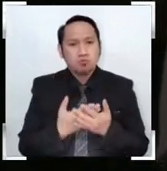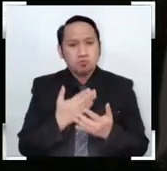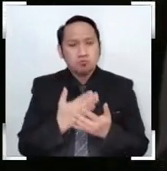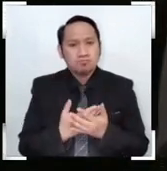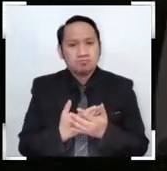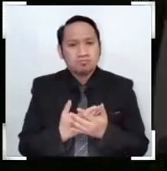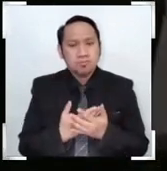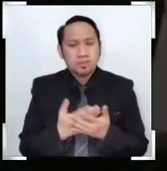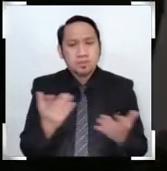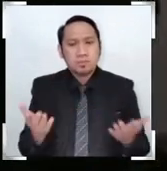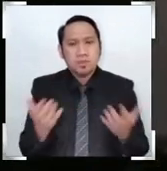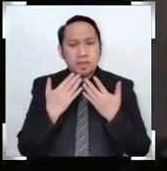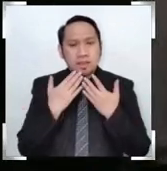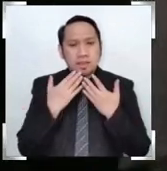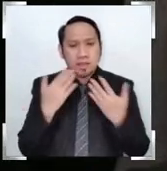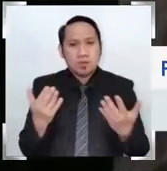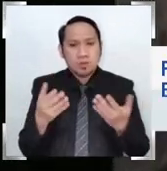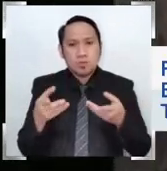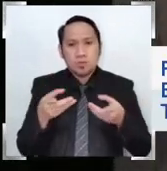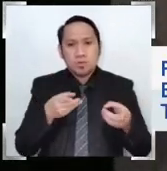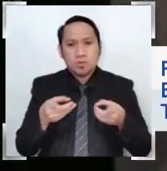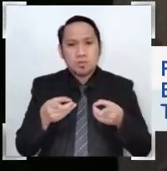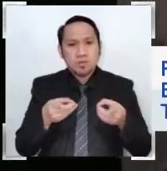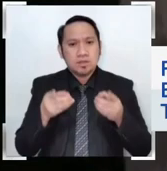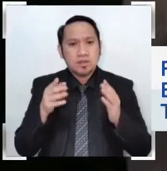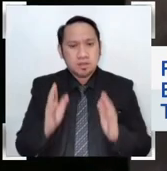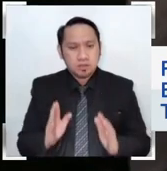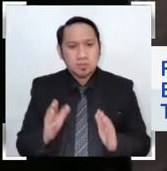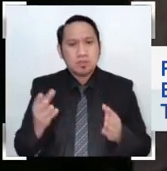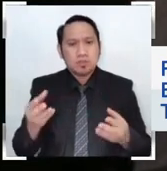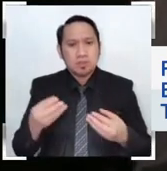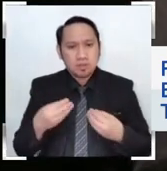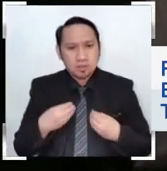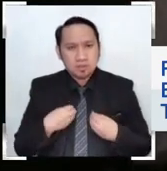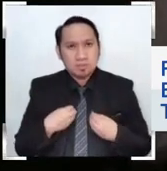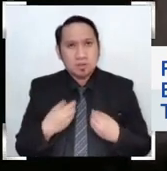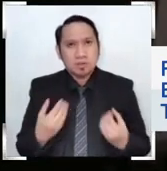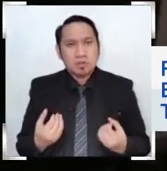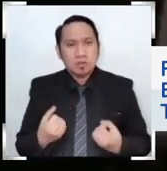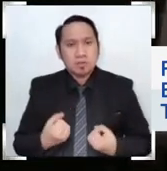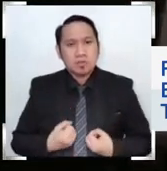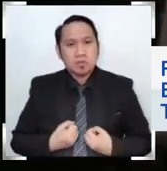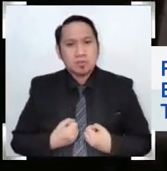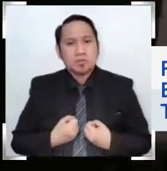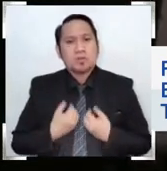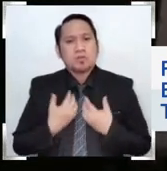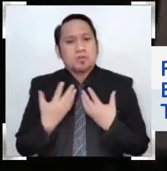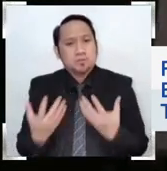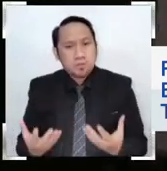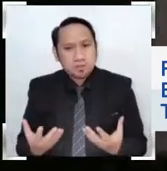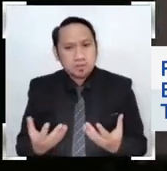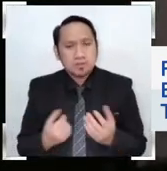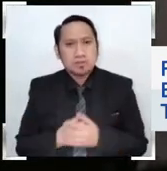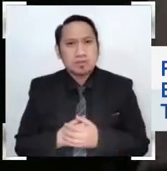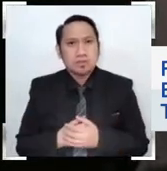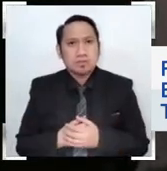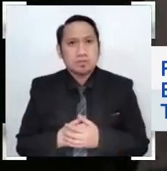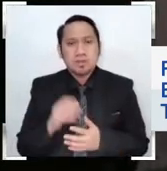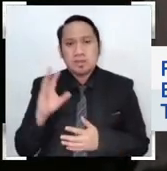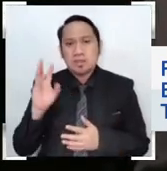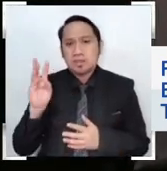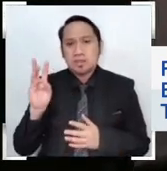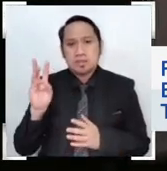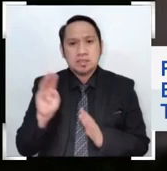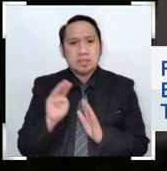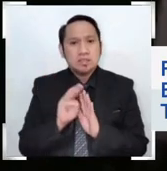siya sa direktor na si Zig Dulay sa pagbibigay sa kanya ng kalayaang i-explore ang karakter sa anim na minutong monologue.